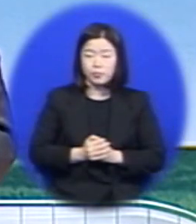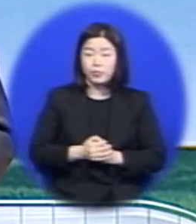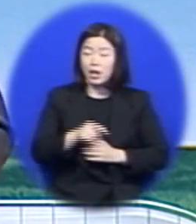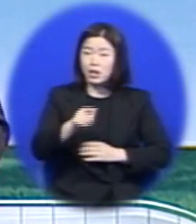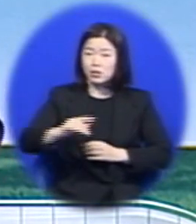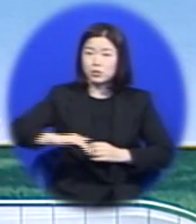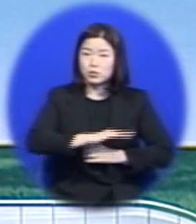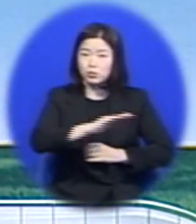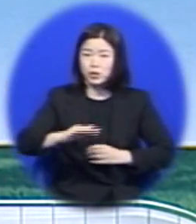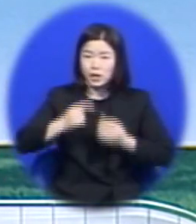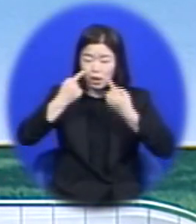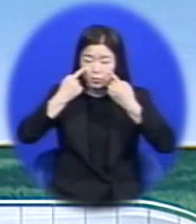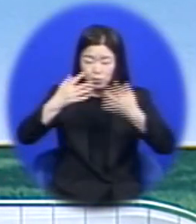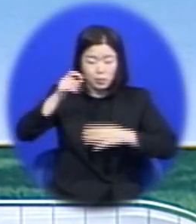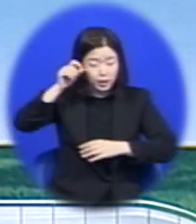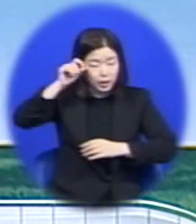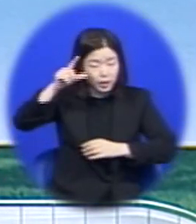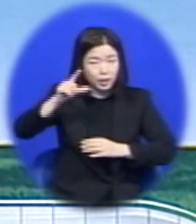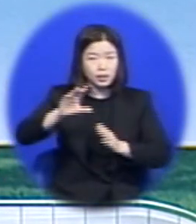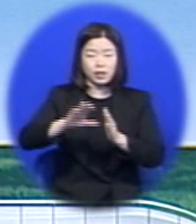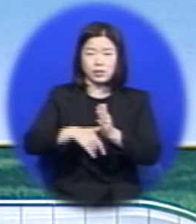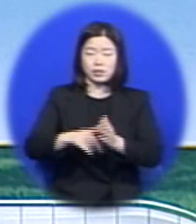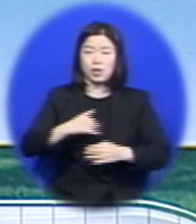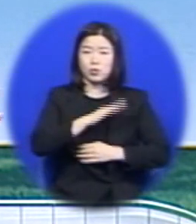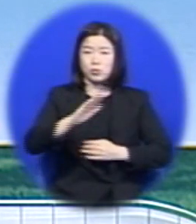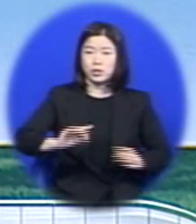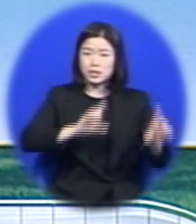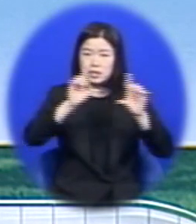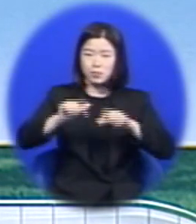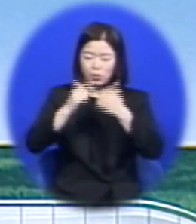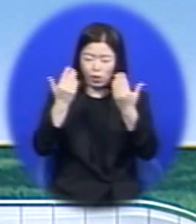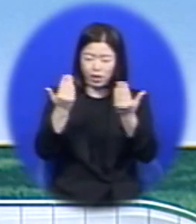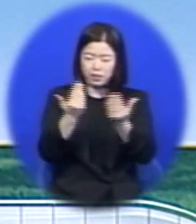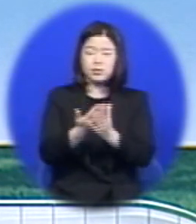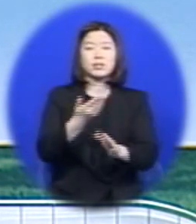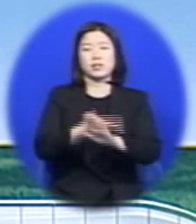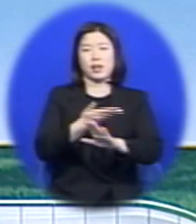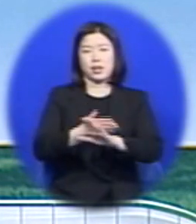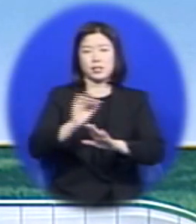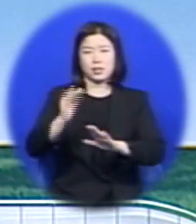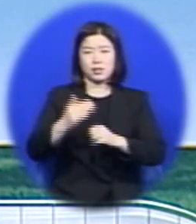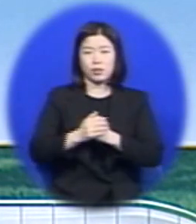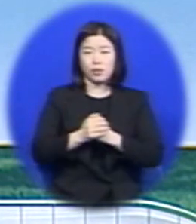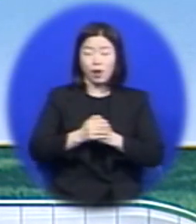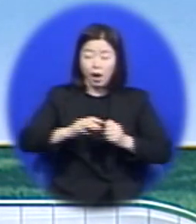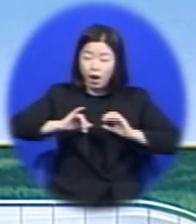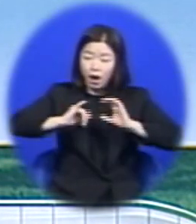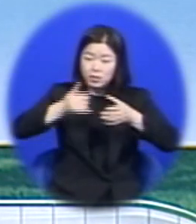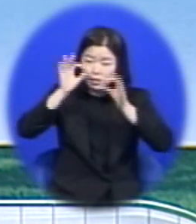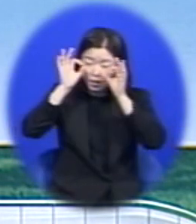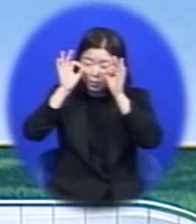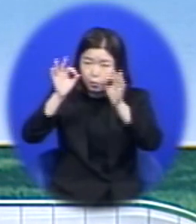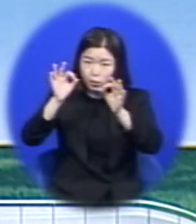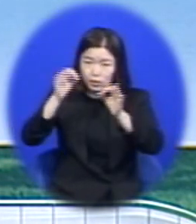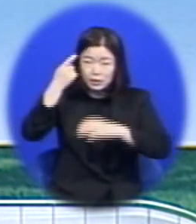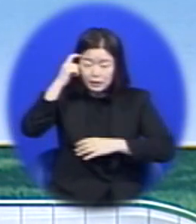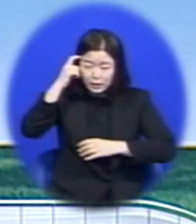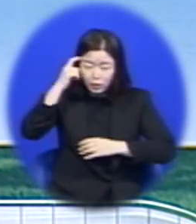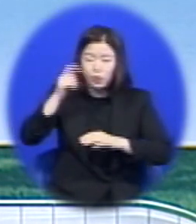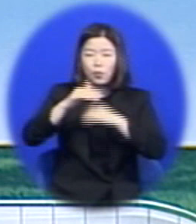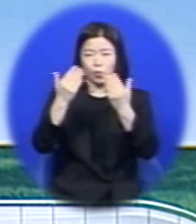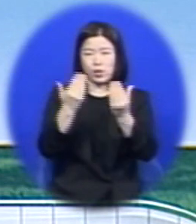이것을 우리가 분명히 깨달을 때 우리의 삶이 완전히 달라집니다. 세상을 보는 관점도 완전히 바뀌어버립니다.